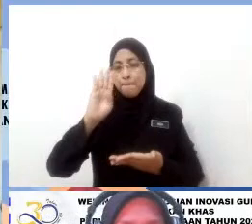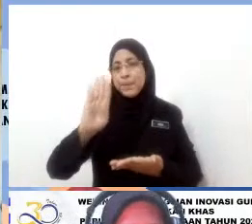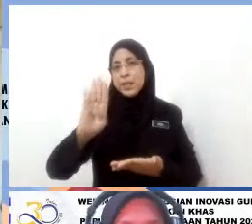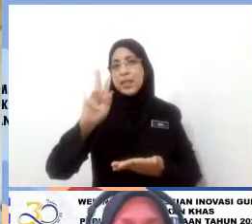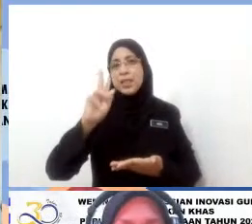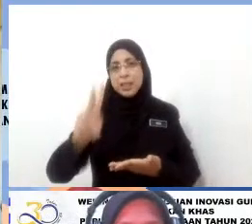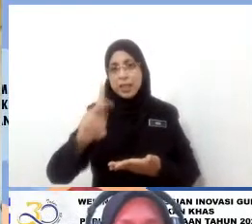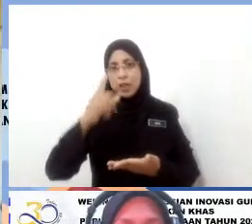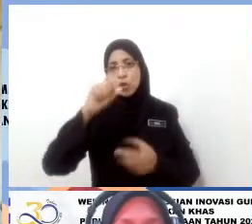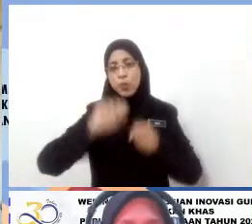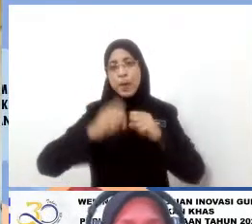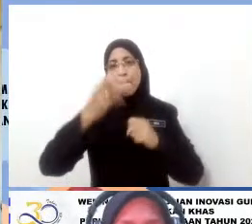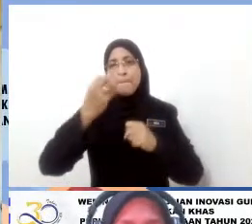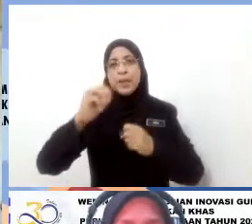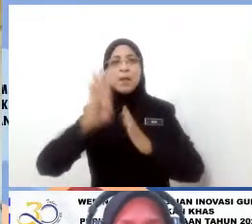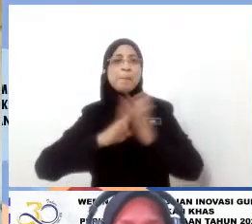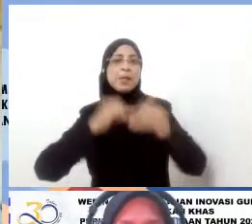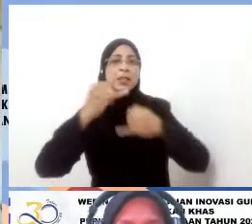akan datang.